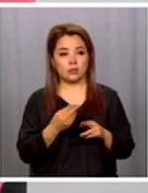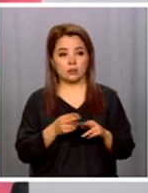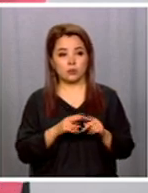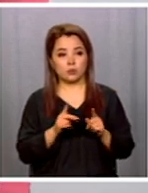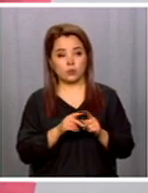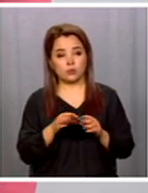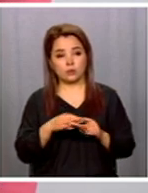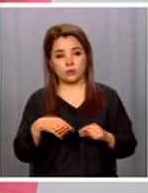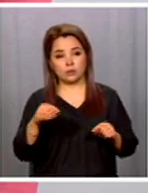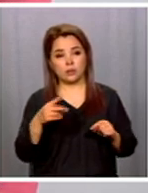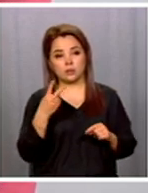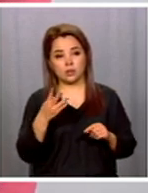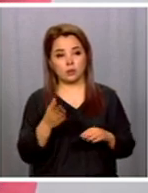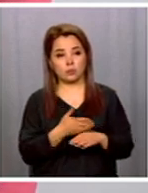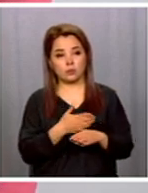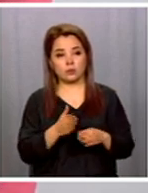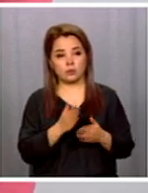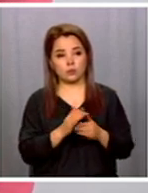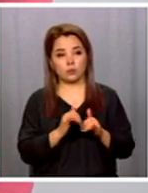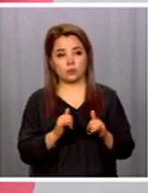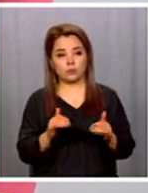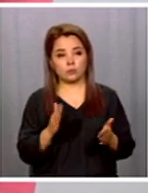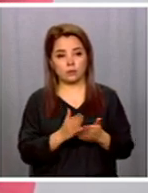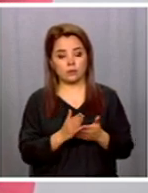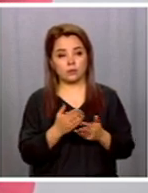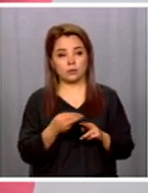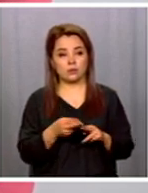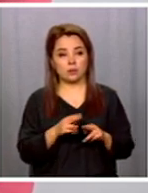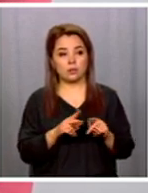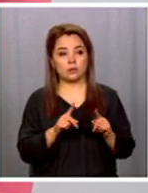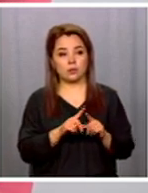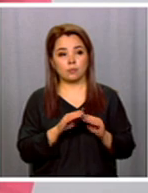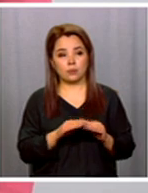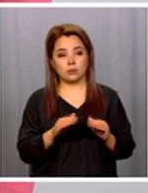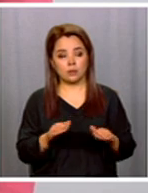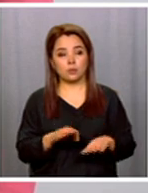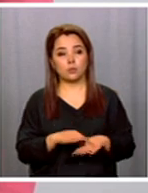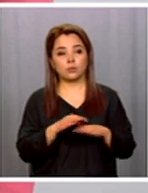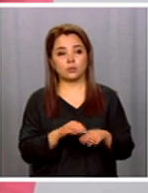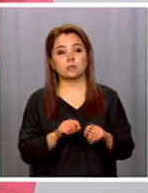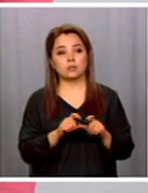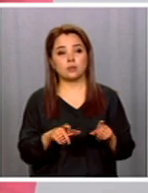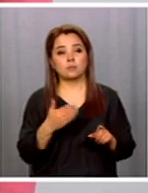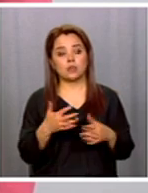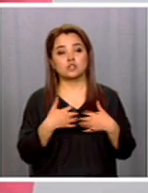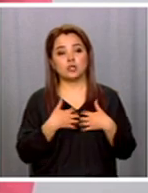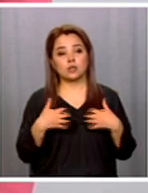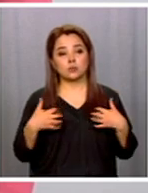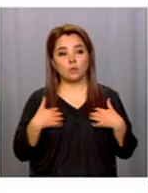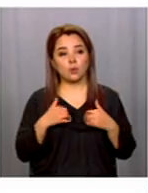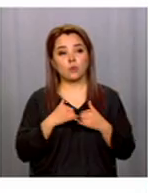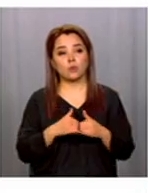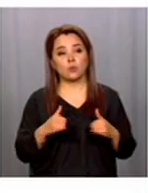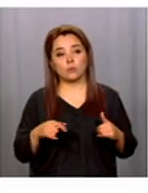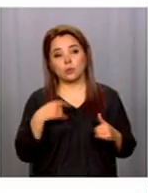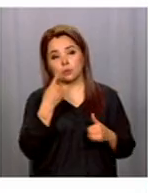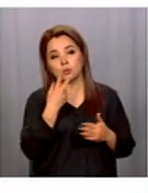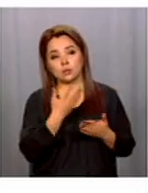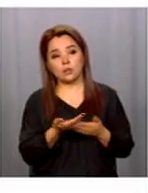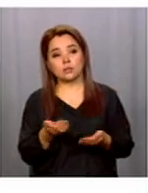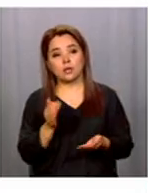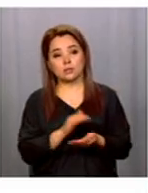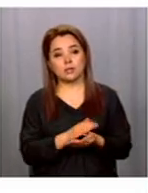тігінен екіге бөліну арқылы көбейеді. Олай болса, балалар, сіздер өткен сабақта жануарлардың көбею түрлерімен